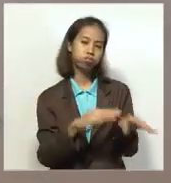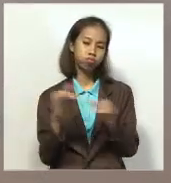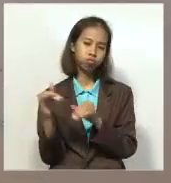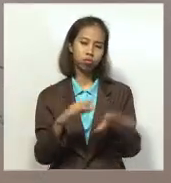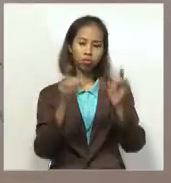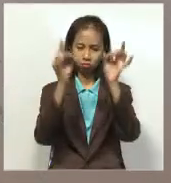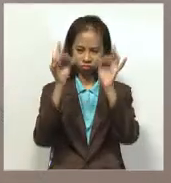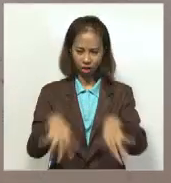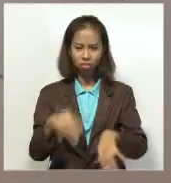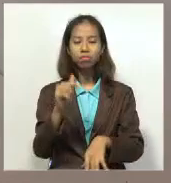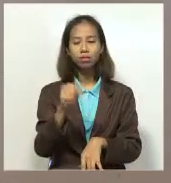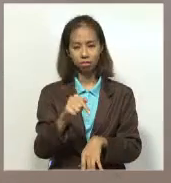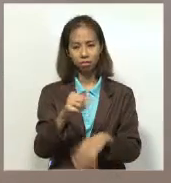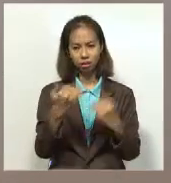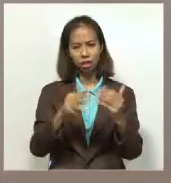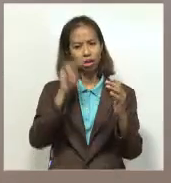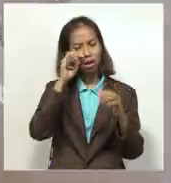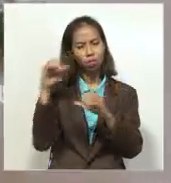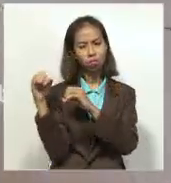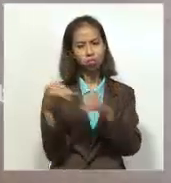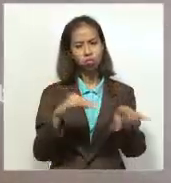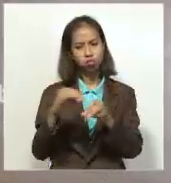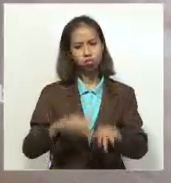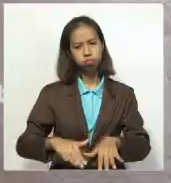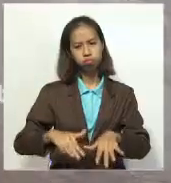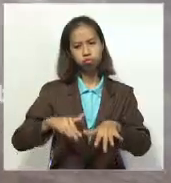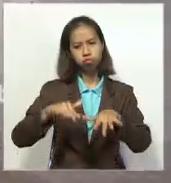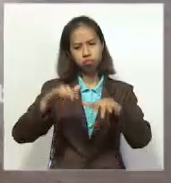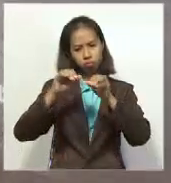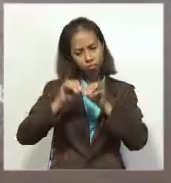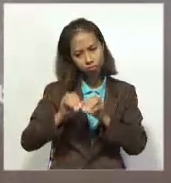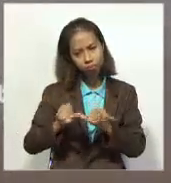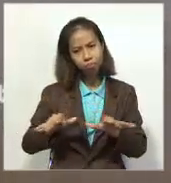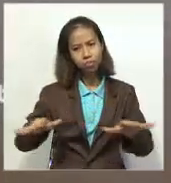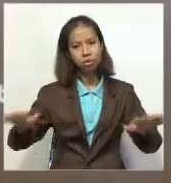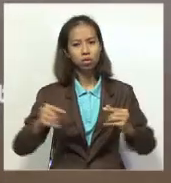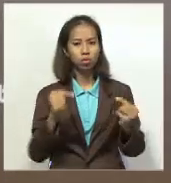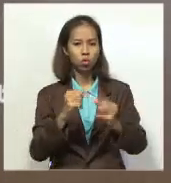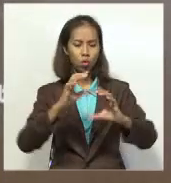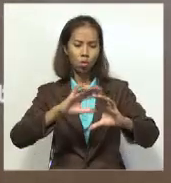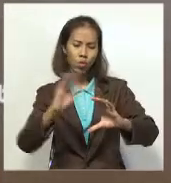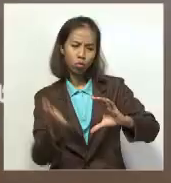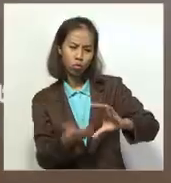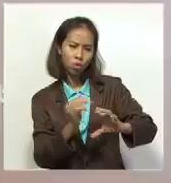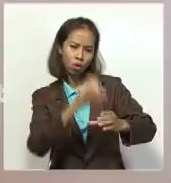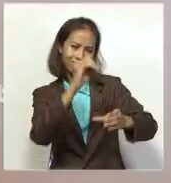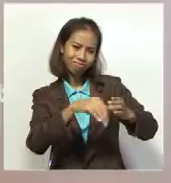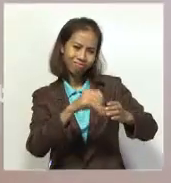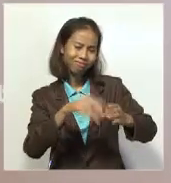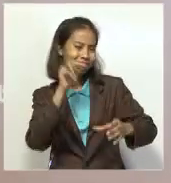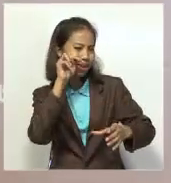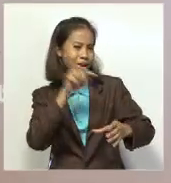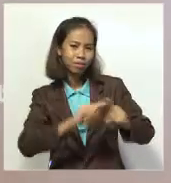ค่ะ ซึ่งระดับน้ำที่เพิ่มขึ้นนี้ก็ทำให้น้ำโขงล้นตลิ่งแล้วก็ไหลเข้าตามท่อระบายน้ำในจุด